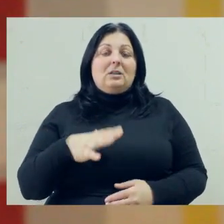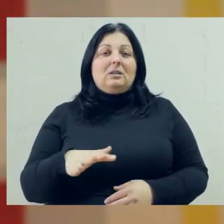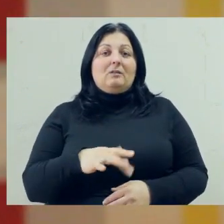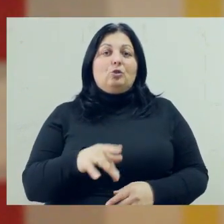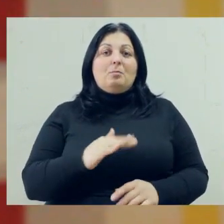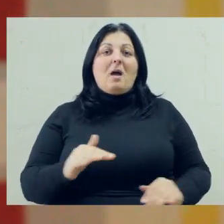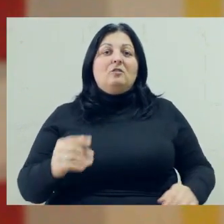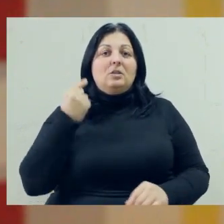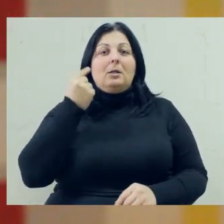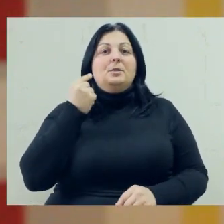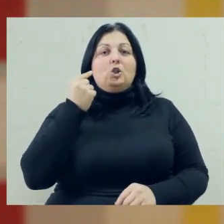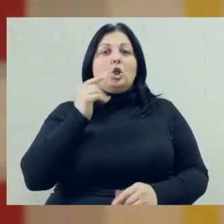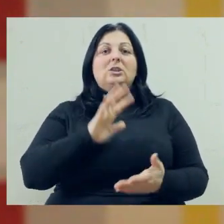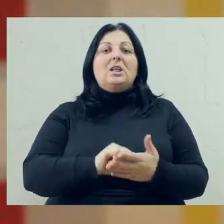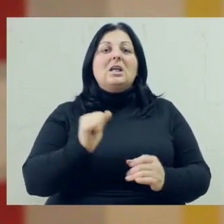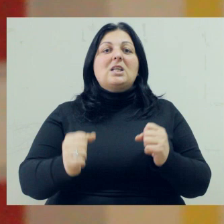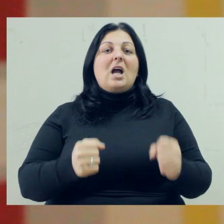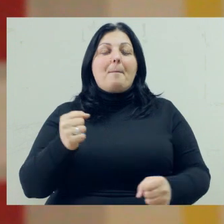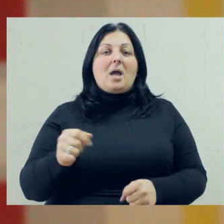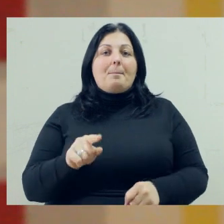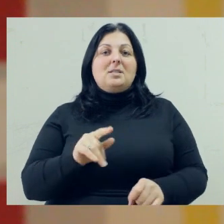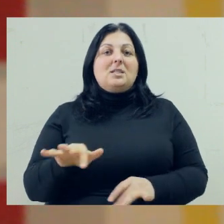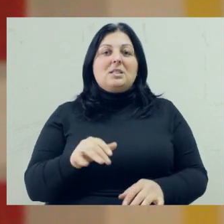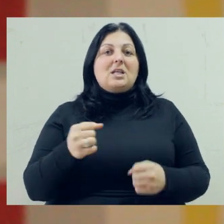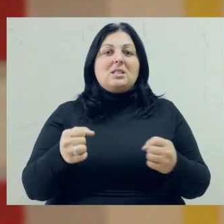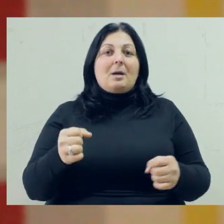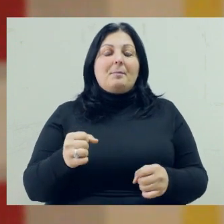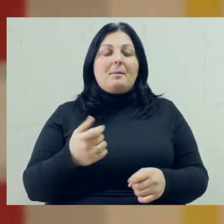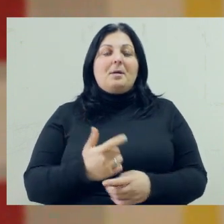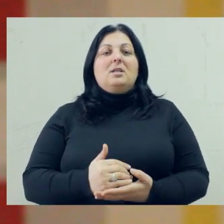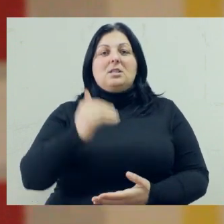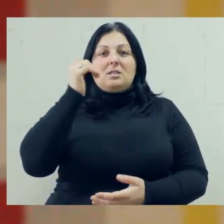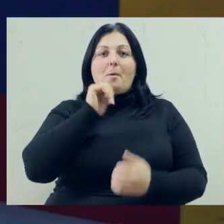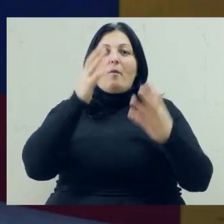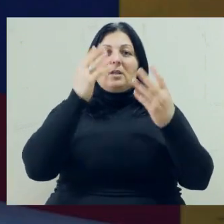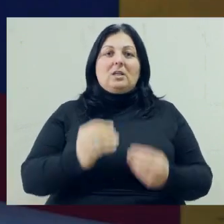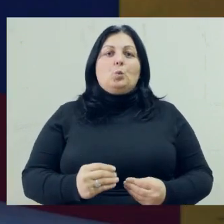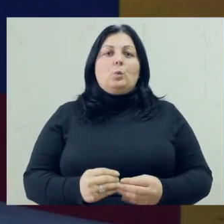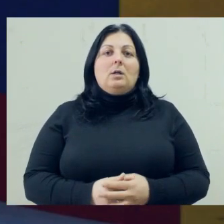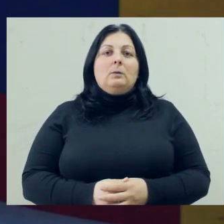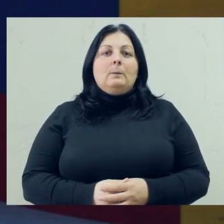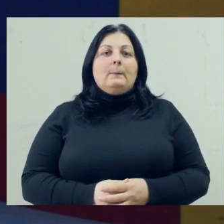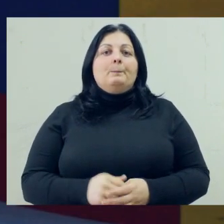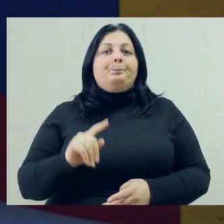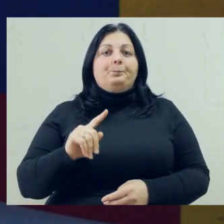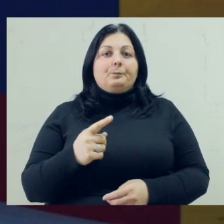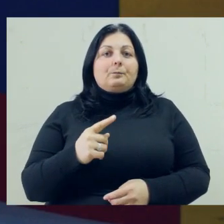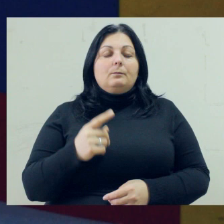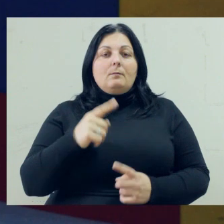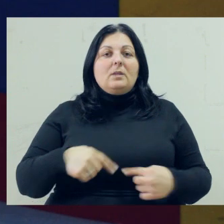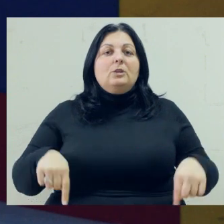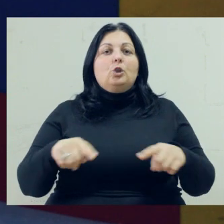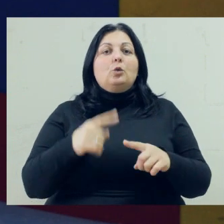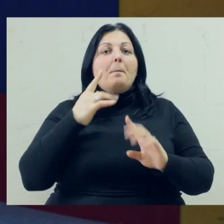დღესდღეობით საქართველოში ბავშვთა ფსიქოლოგიის დასაქმების ალტერნატივა იზრდება ყოველდღიურად.